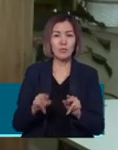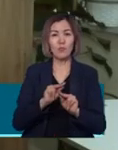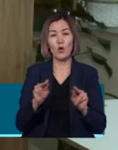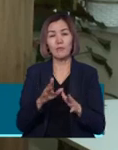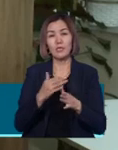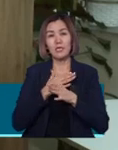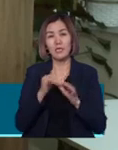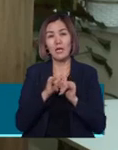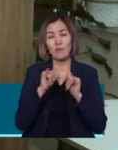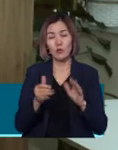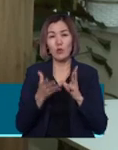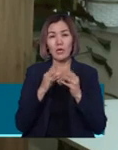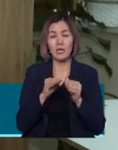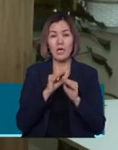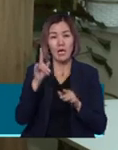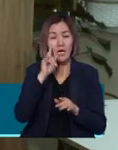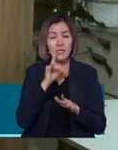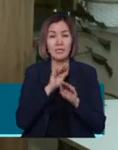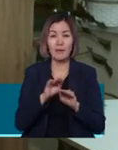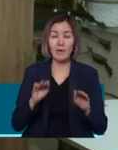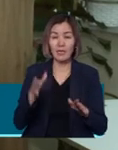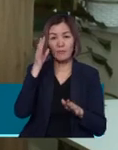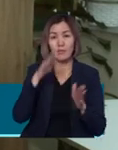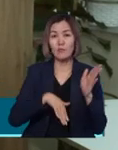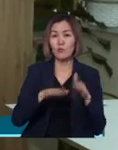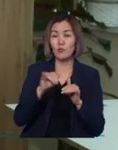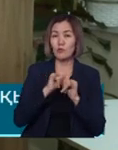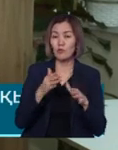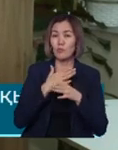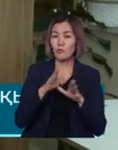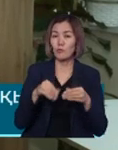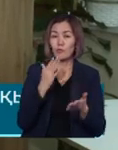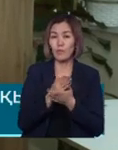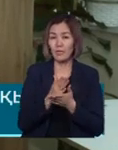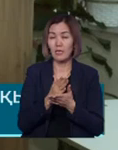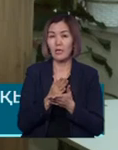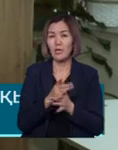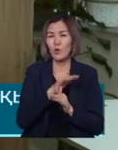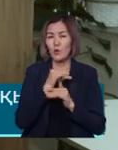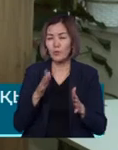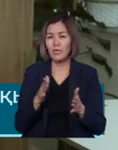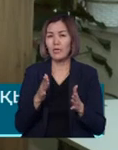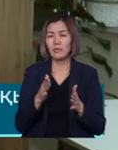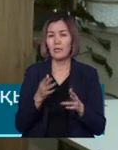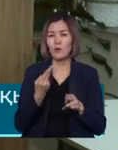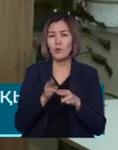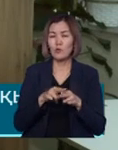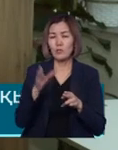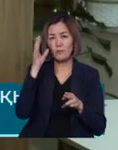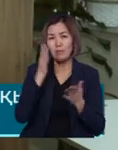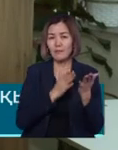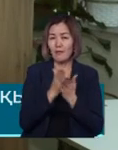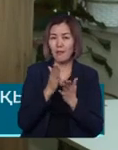арқылы қазақстандық балалардың білім сапасын көтеруге мүмкіндік береді. Көптеген осы білім